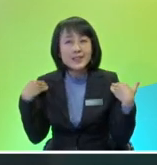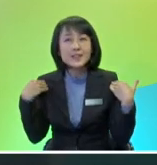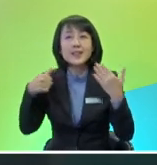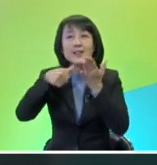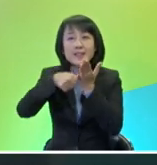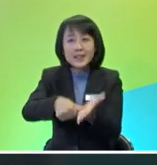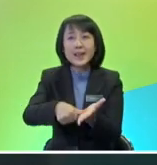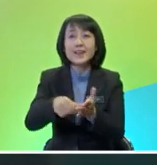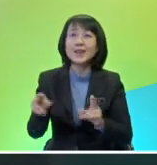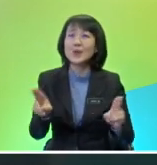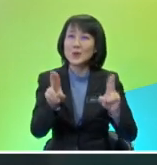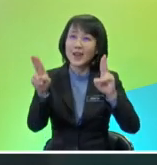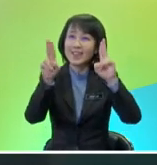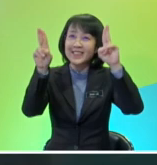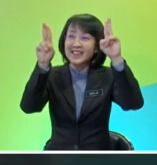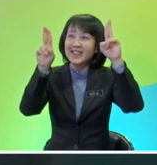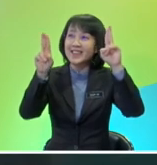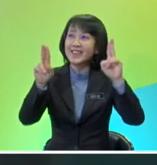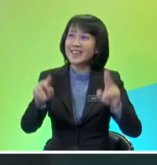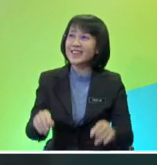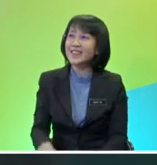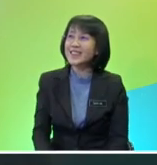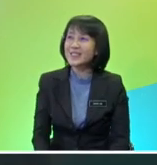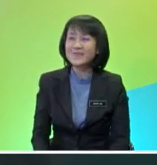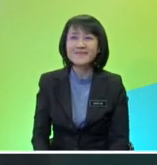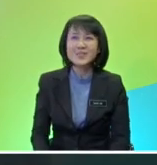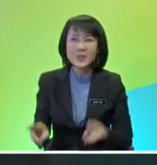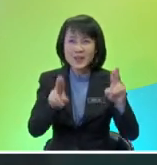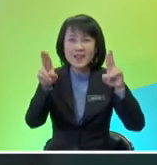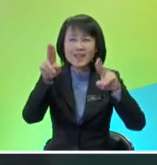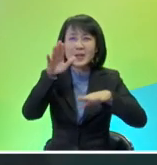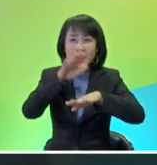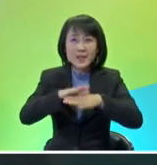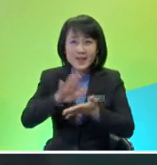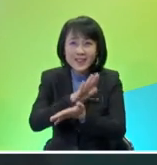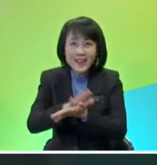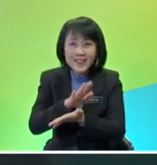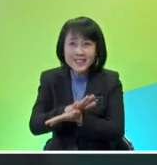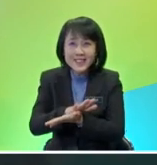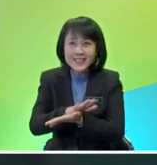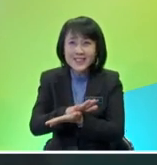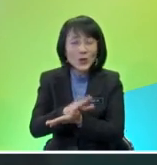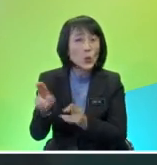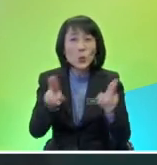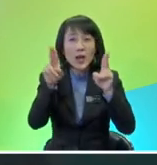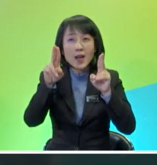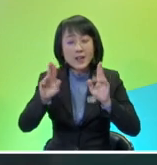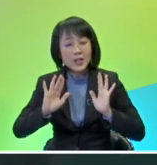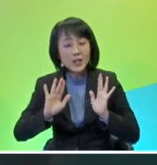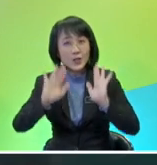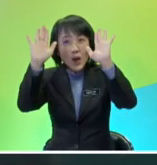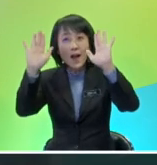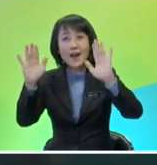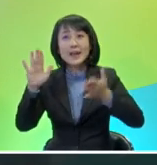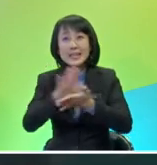tekanan udara. Udara tu dalam kertas ni ke mana, cikgu? Udara menolak kertas tu naik ke atas.